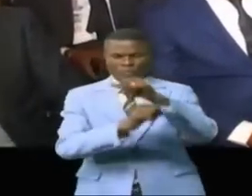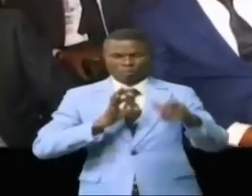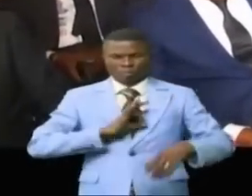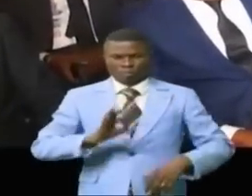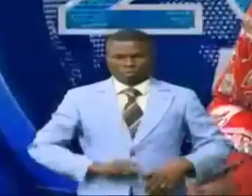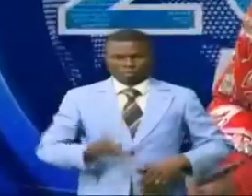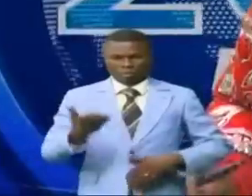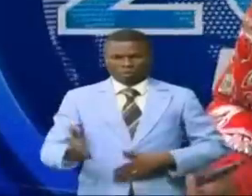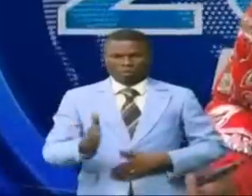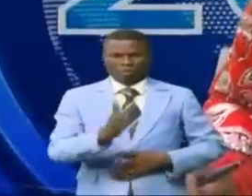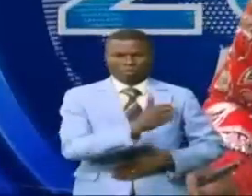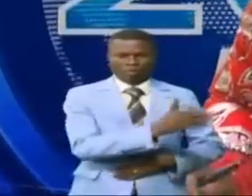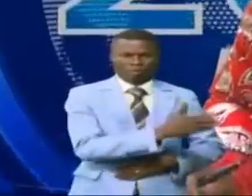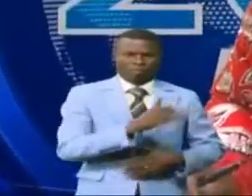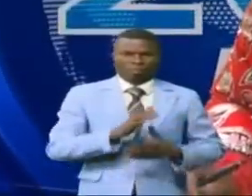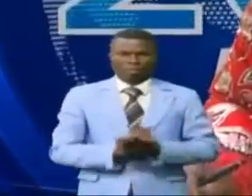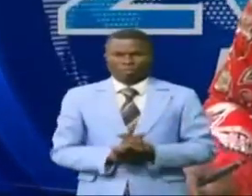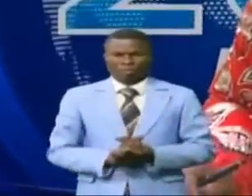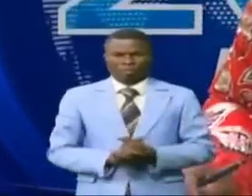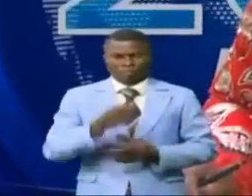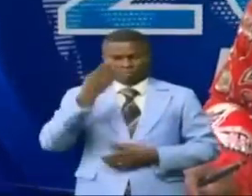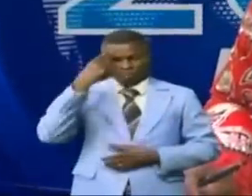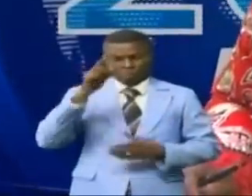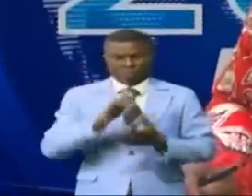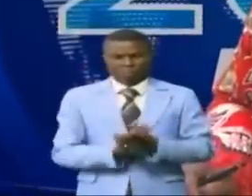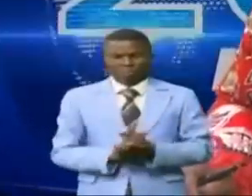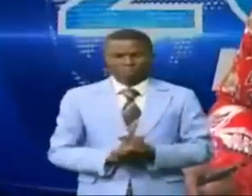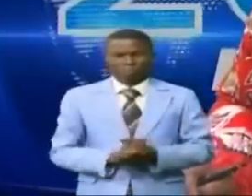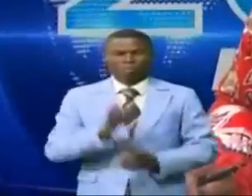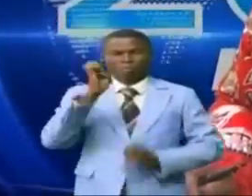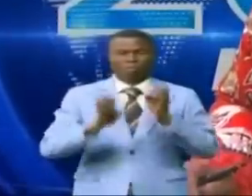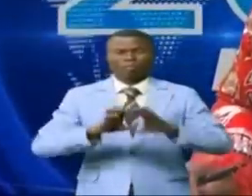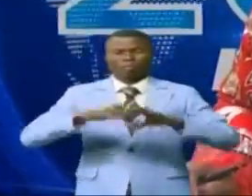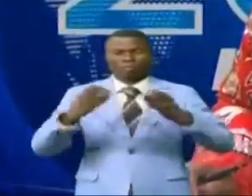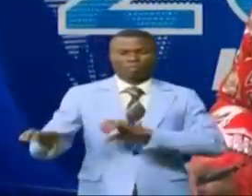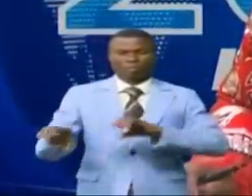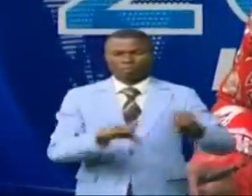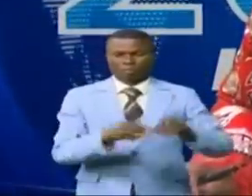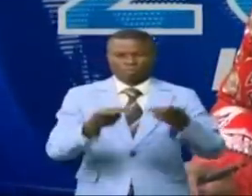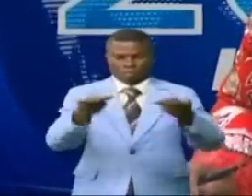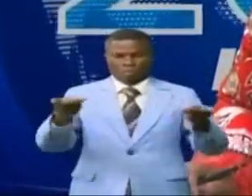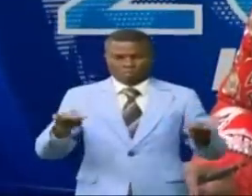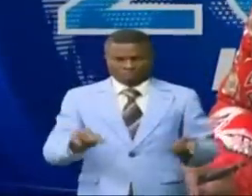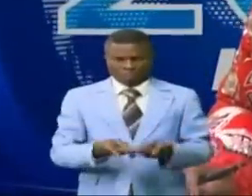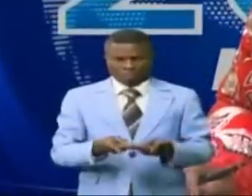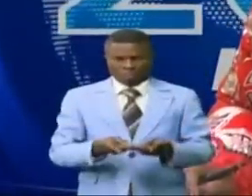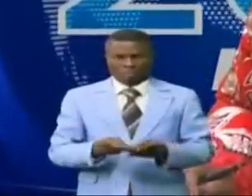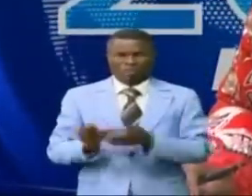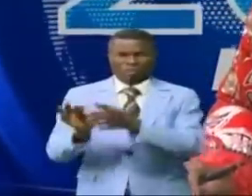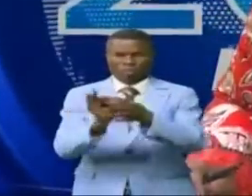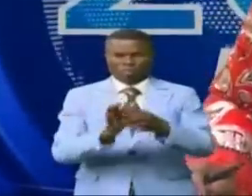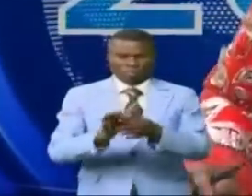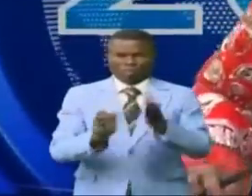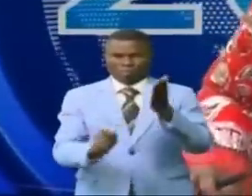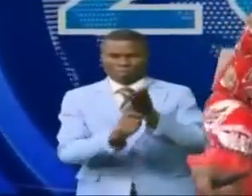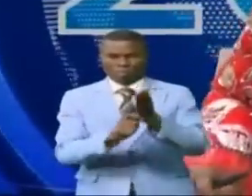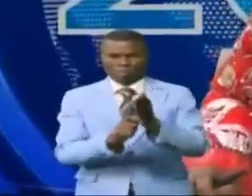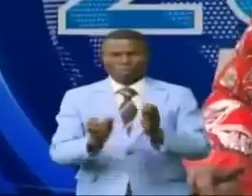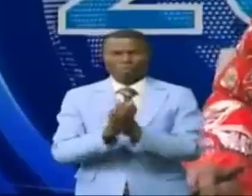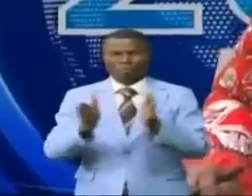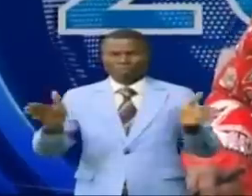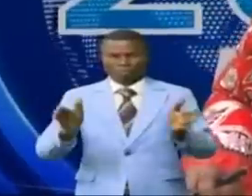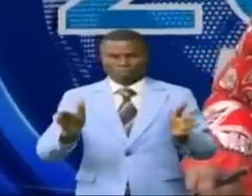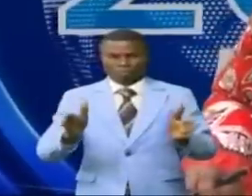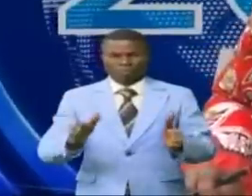Tshilombo. Et pour finir, comment évaluer les actions menées sur le terrain par la coordination technique mixte de